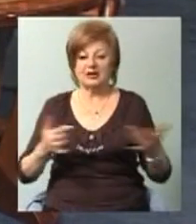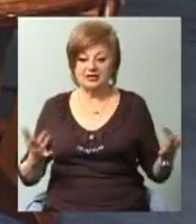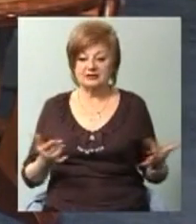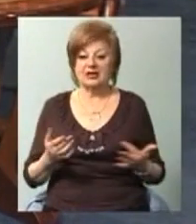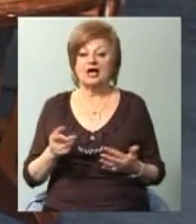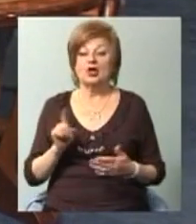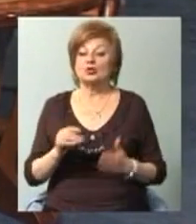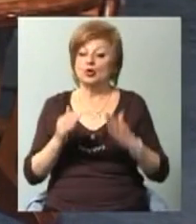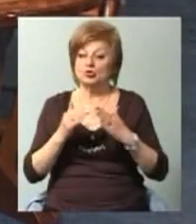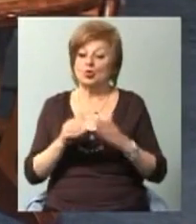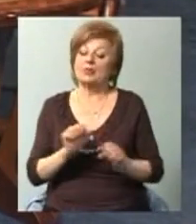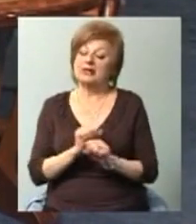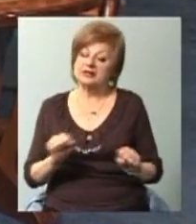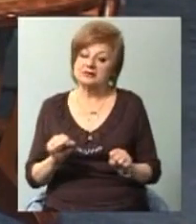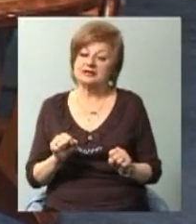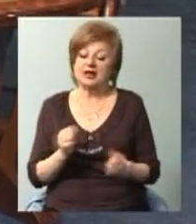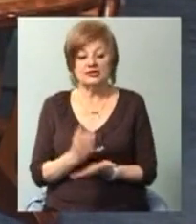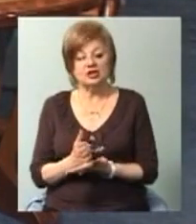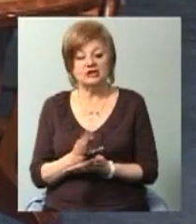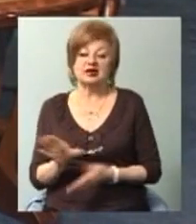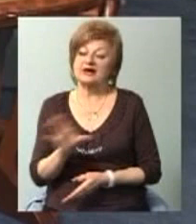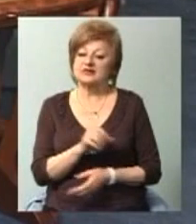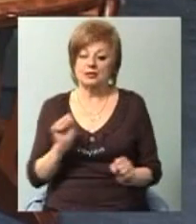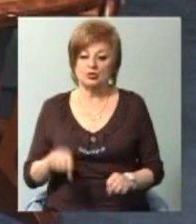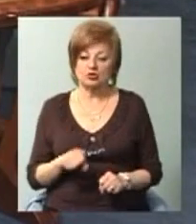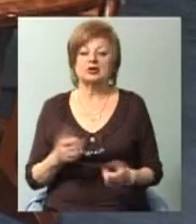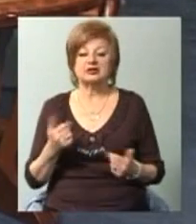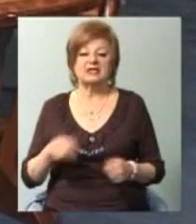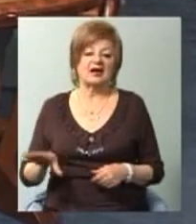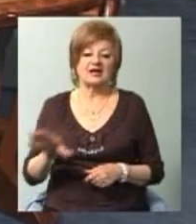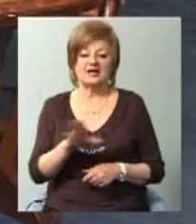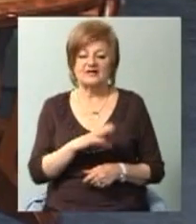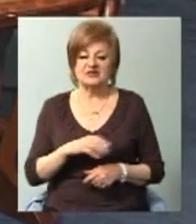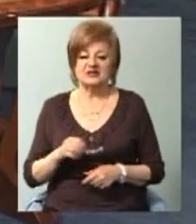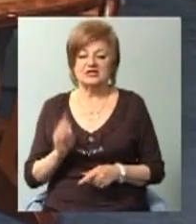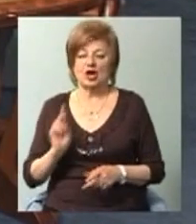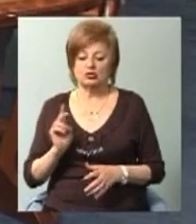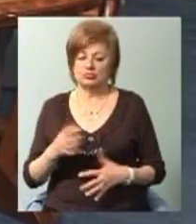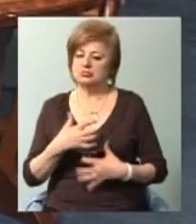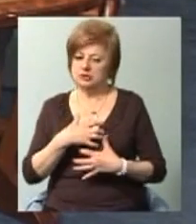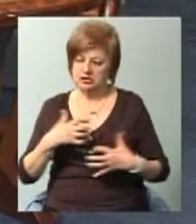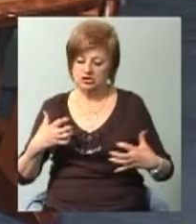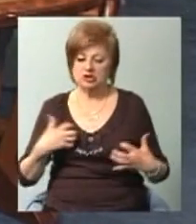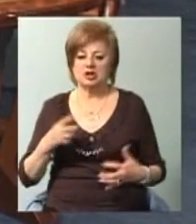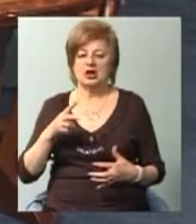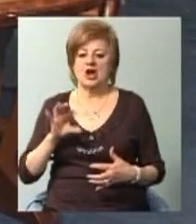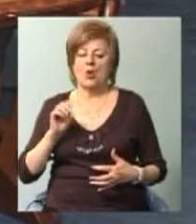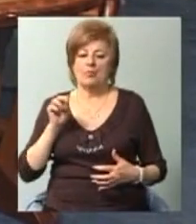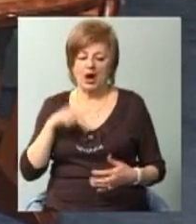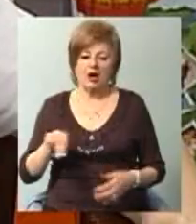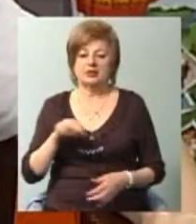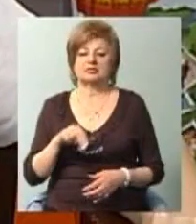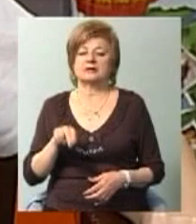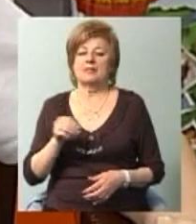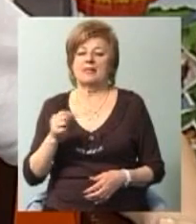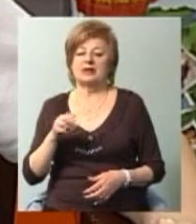треба тримати вдома. Чи всіх можна тримати в себе вдома? Всіх, окрім тигрів, леопардів, пантер,